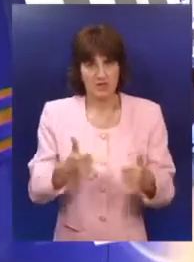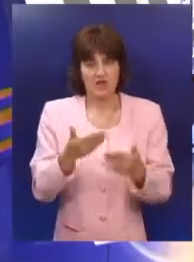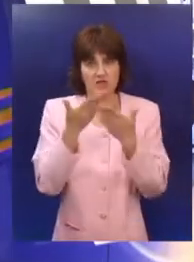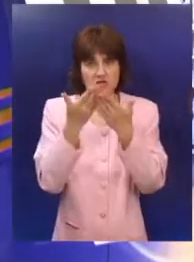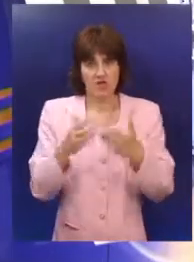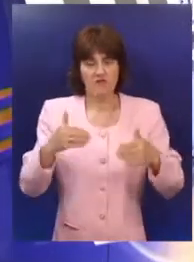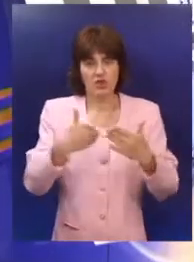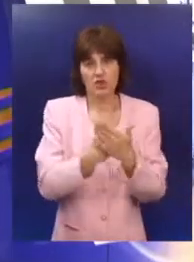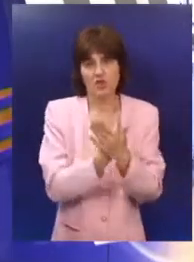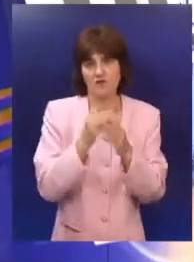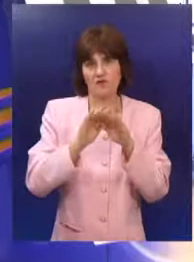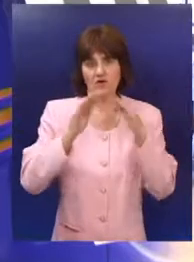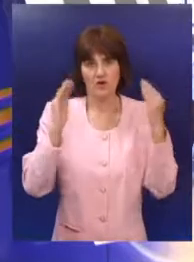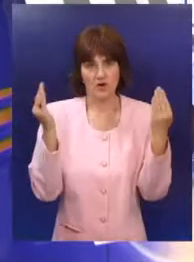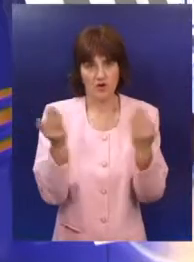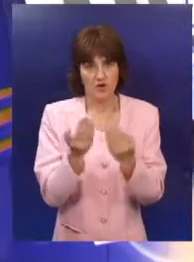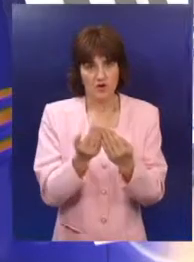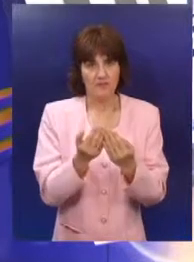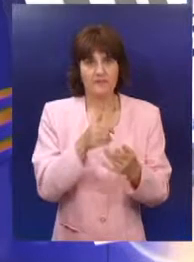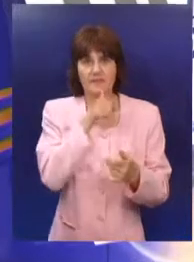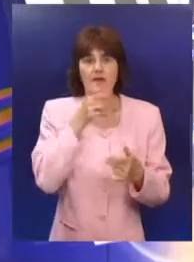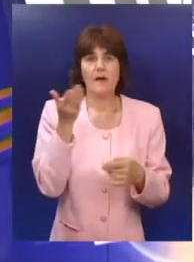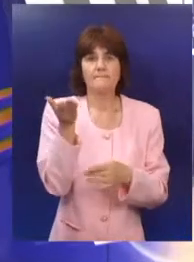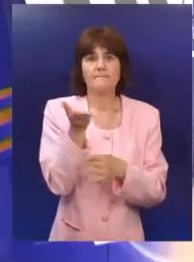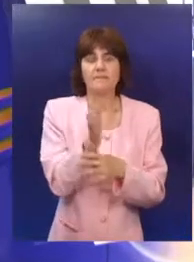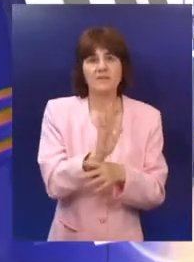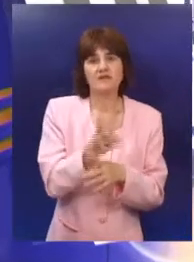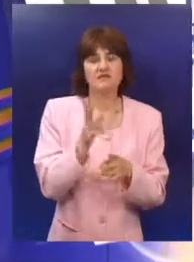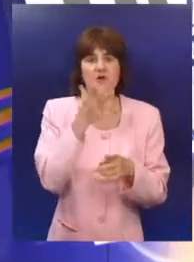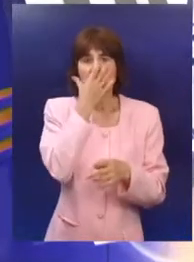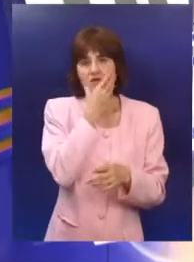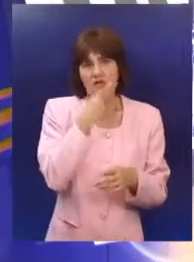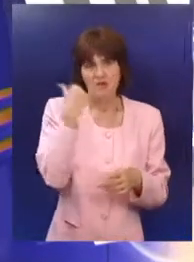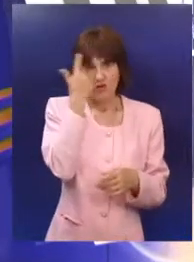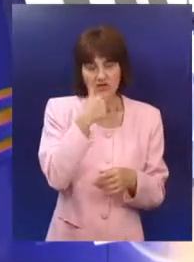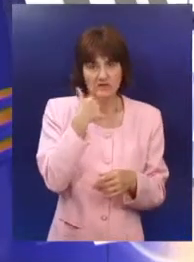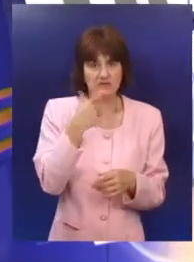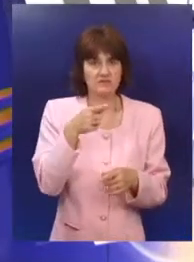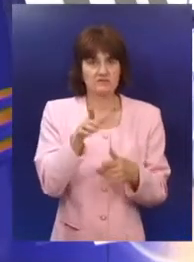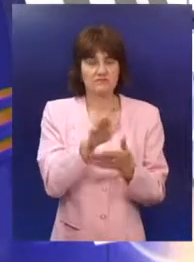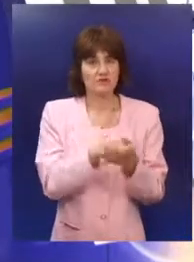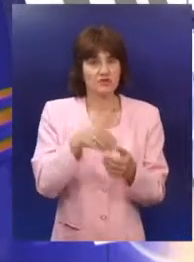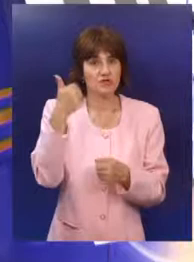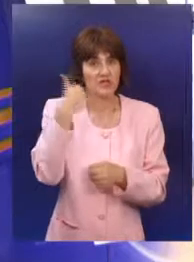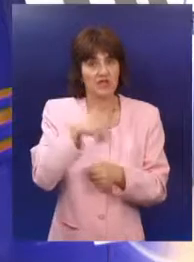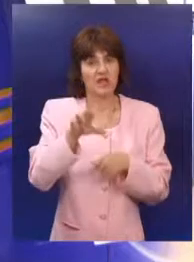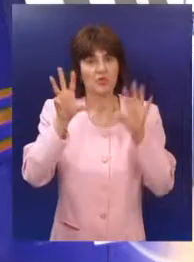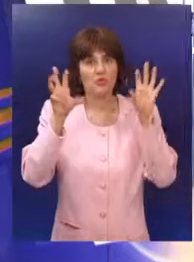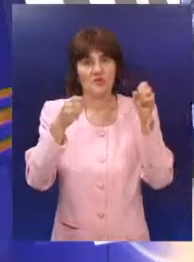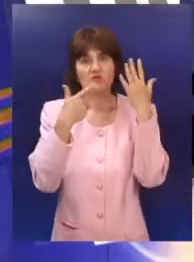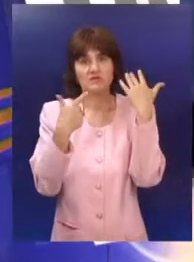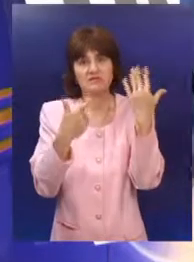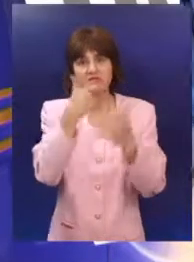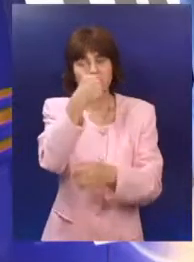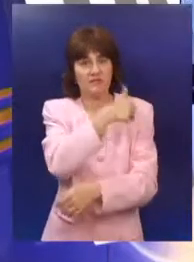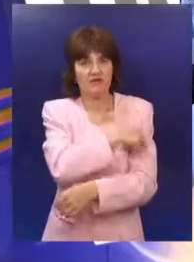svečanosti, otvaranje novog odeljenja intenzivnog lečenja sa reanimacijom predstavlja ostvarenje sna nastalog još 1971. godine.